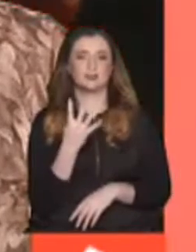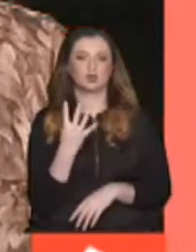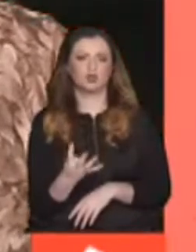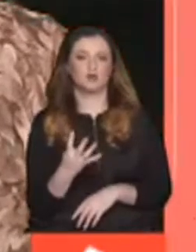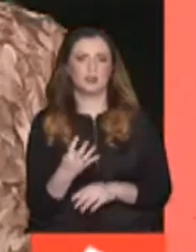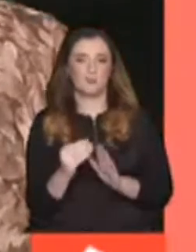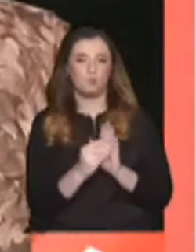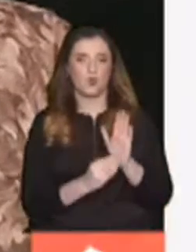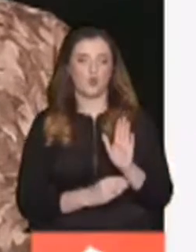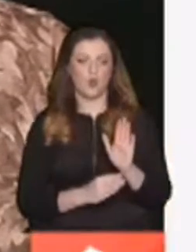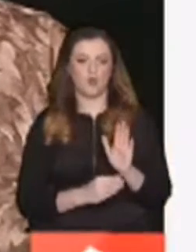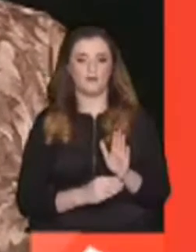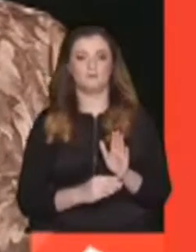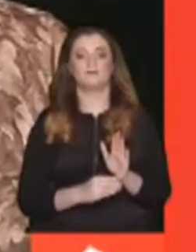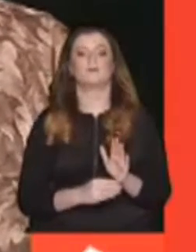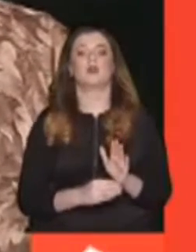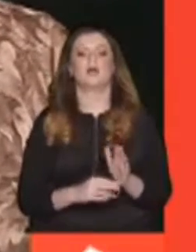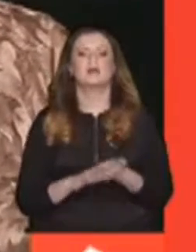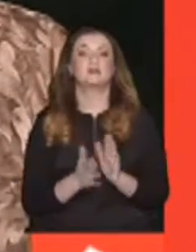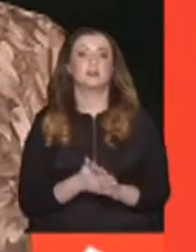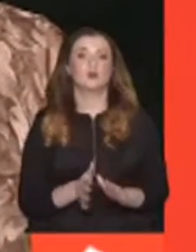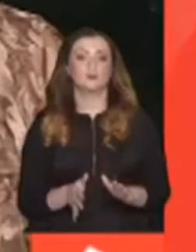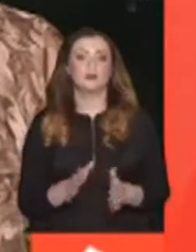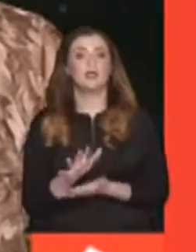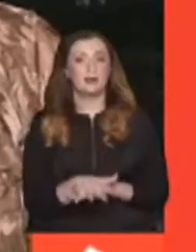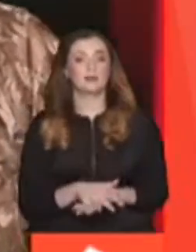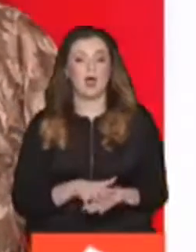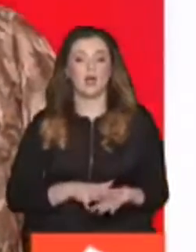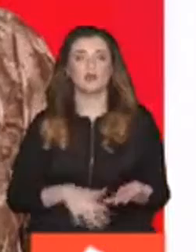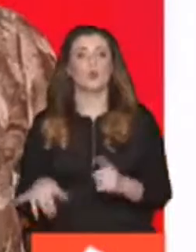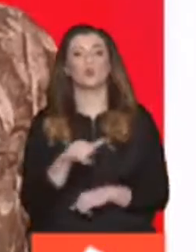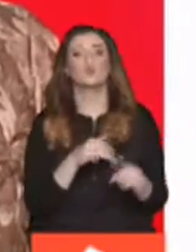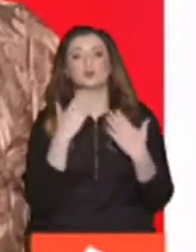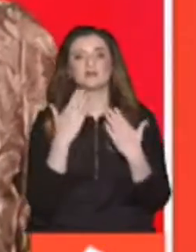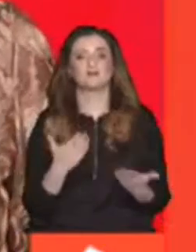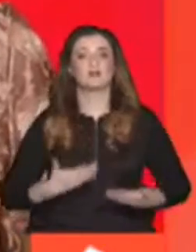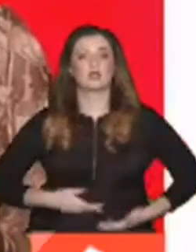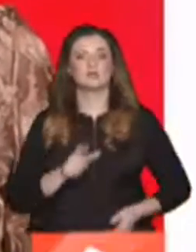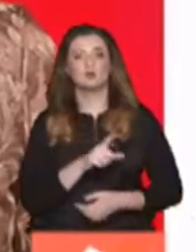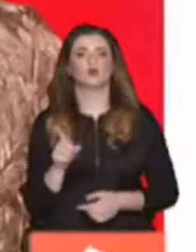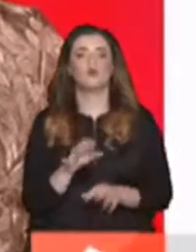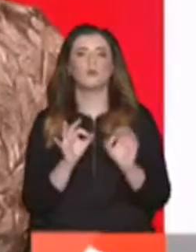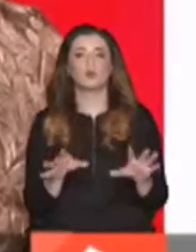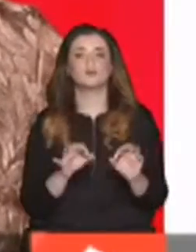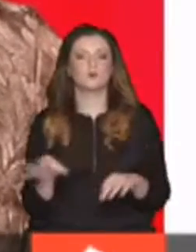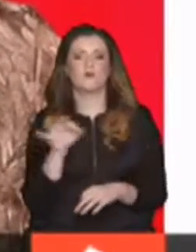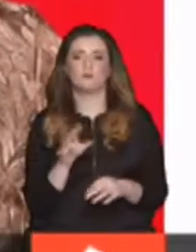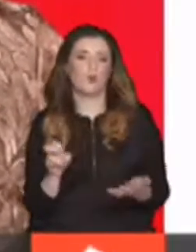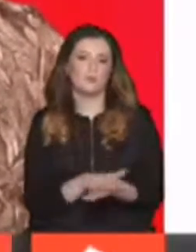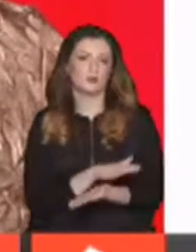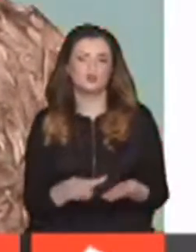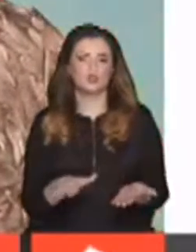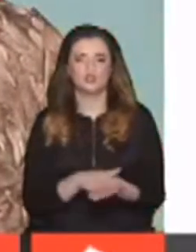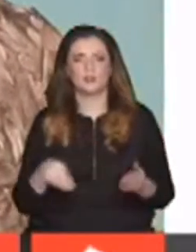протоколи. Ну, ситуація взагалі і далі ще триває. Куди звертатися мешканцям, щоб розповісти про нечищені